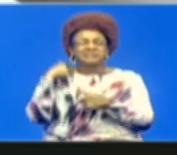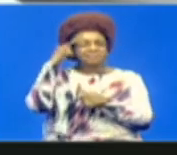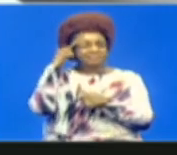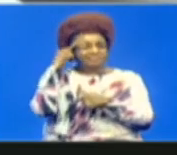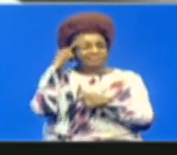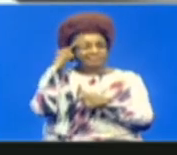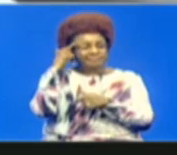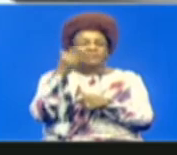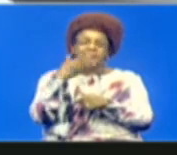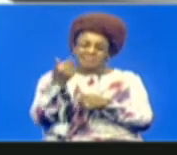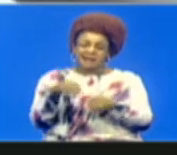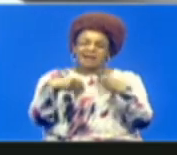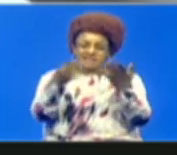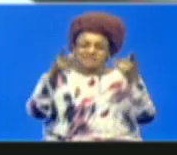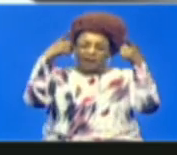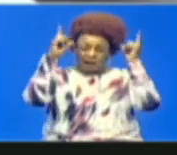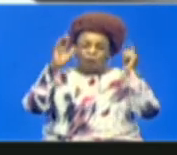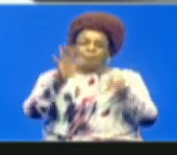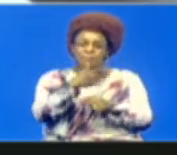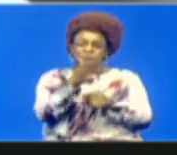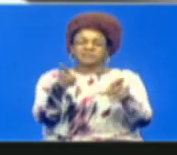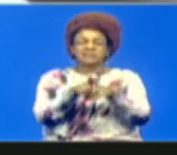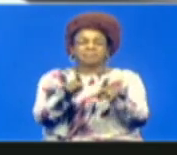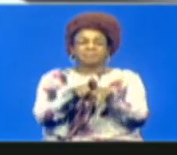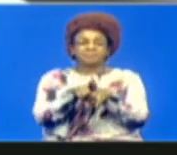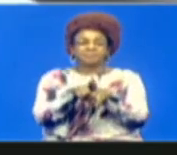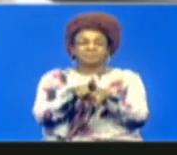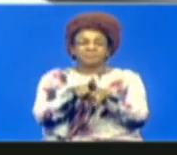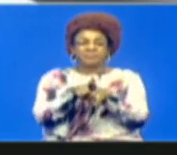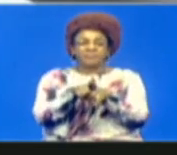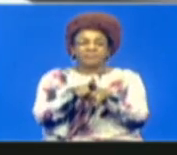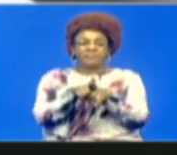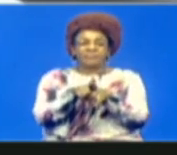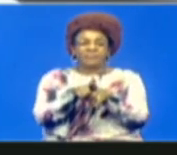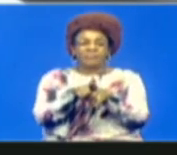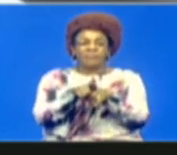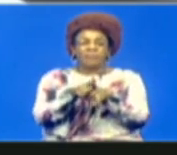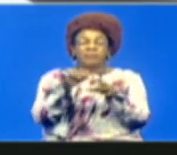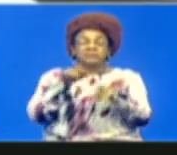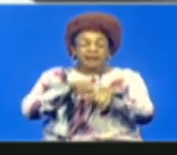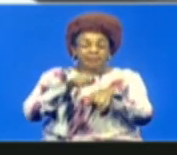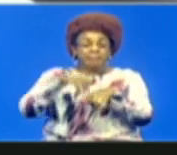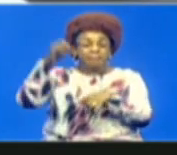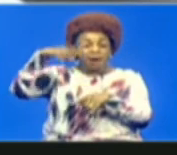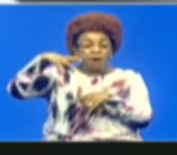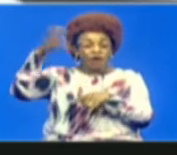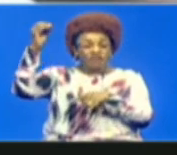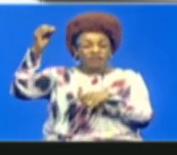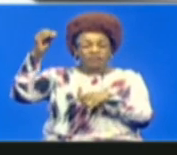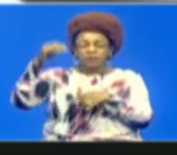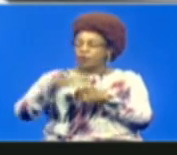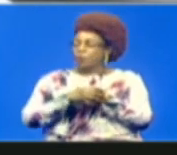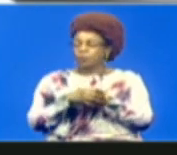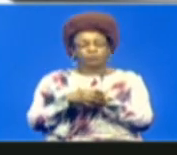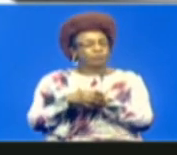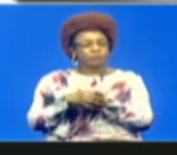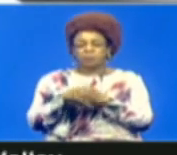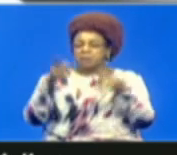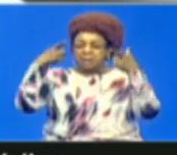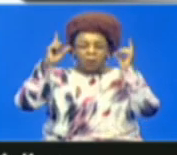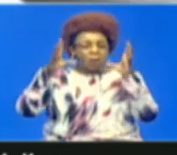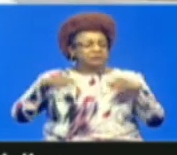ngombe. Na ikanisaidia sana. Juu first time kama yani kama stima na zimepotea. Hawa ng'ombe yani wanakataa kwenda kukamuliwa